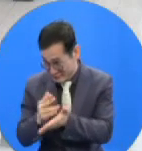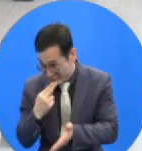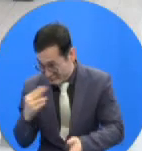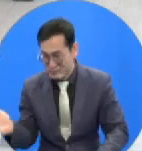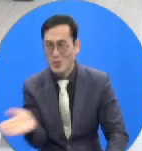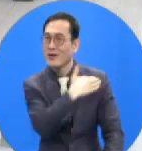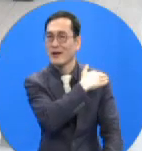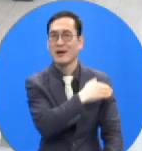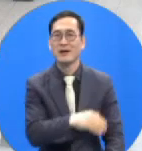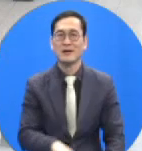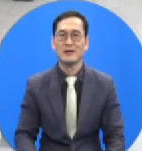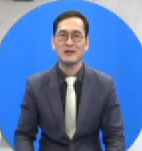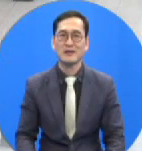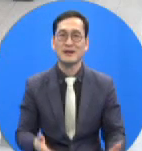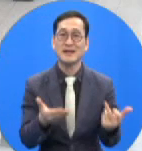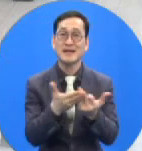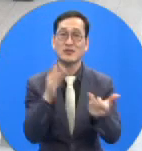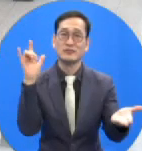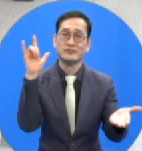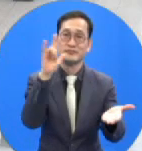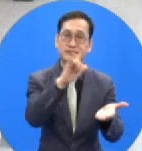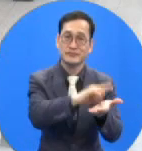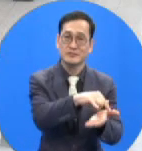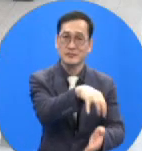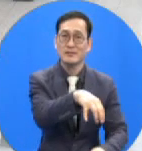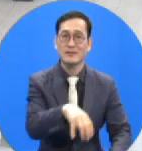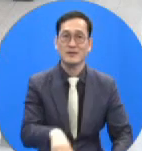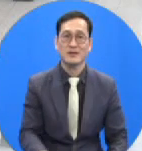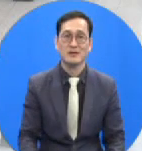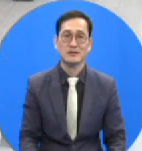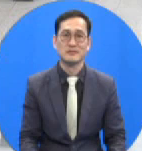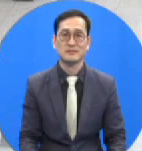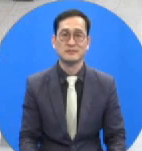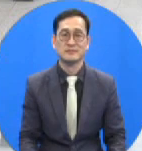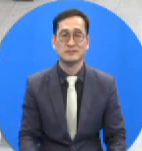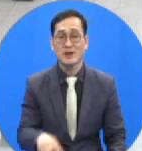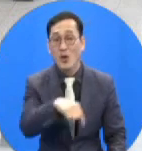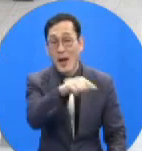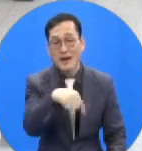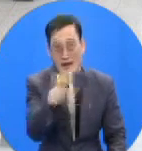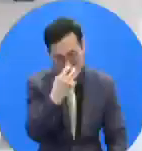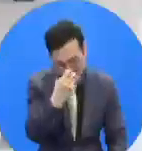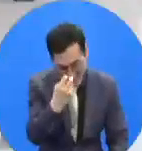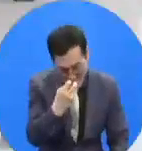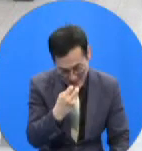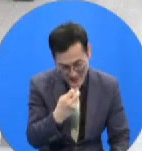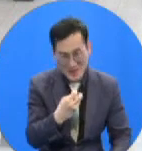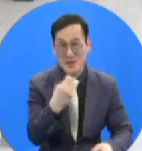제주공항에 도착. 공항 내 워킹스루 검사서 확진 판정을 받았습니다.